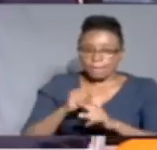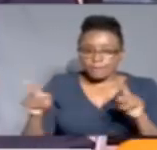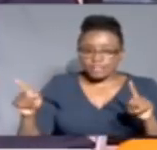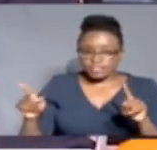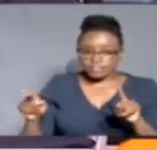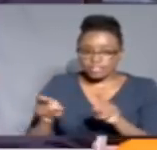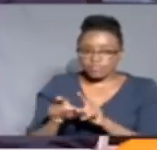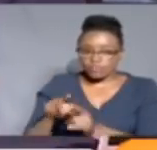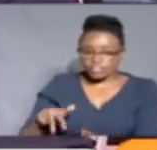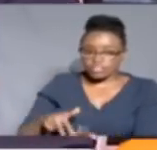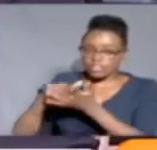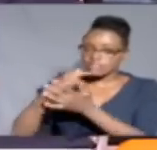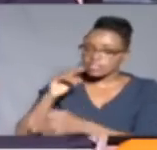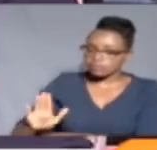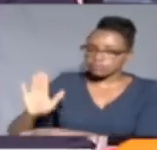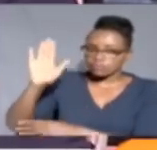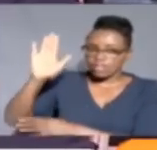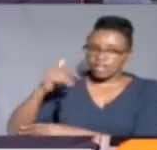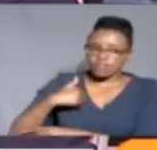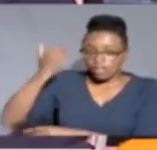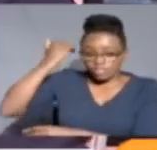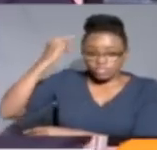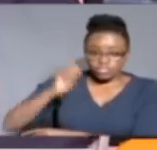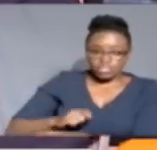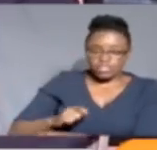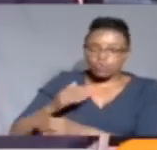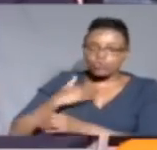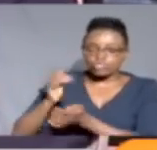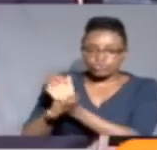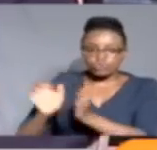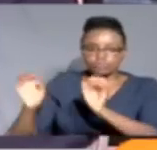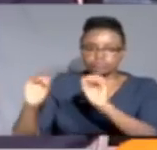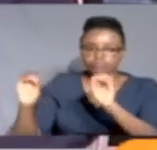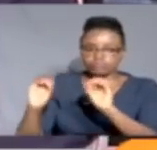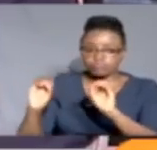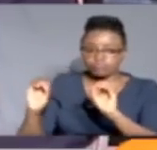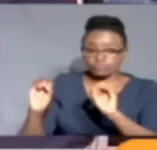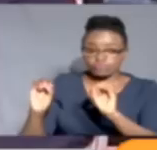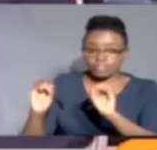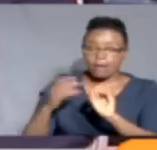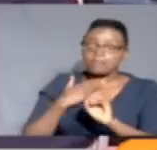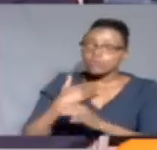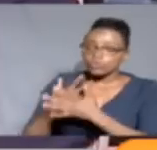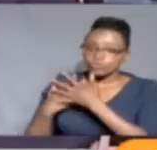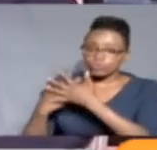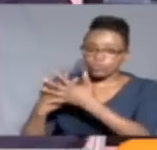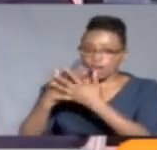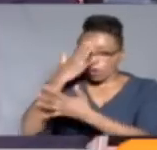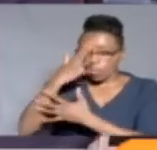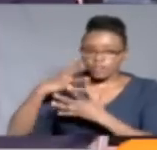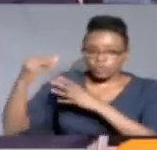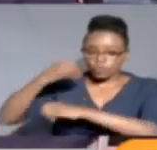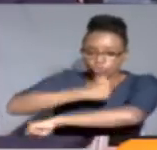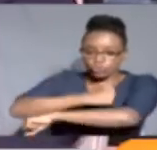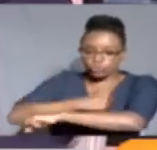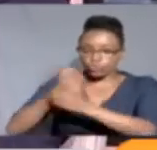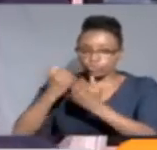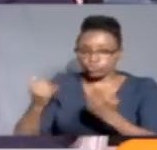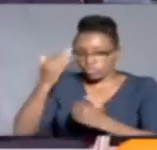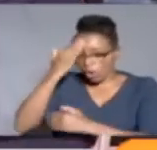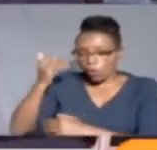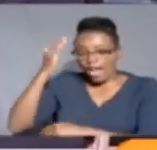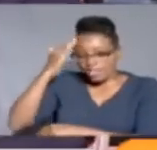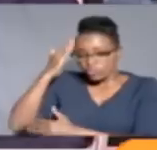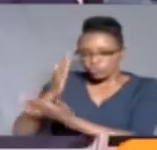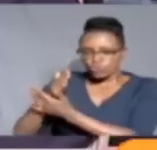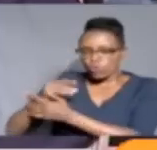I stood up na nikainua mkono nikasema jaji mimi sitaki uniachilie. Nataka unifunge niende shule ya watoto cause mimi najua